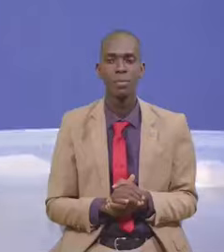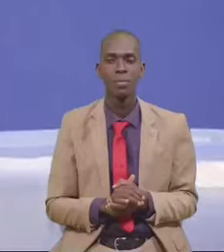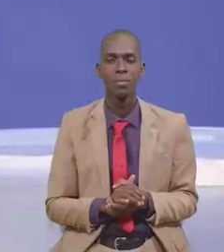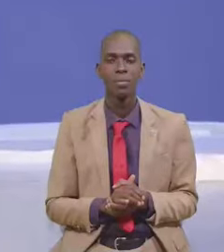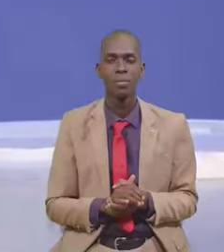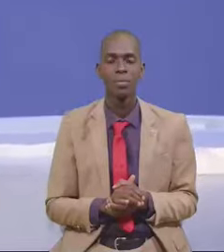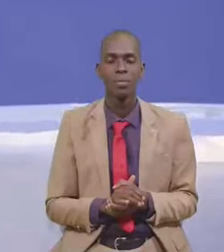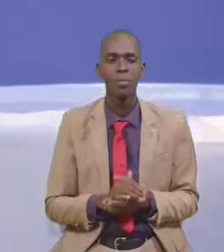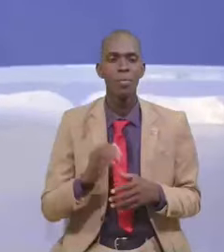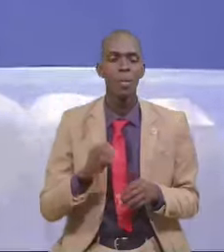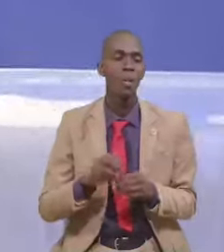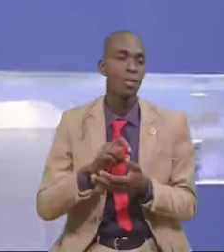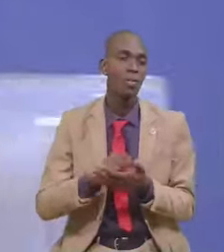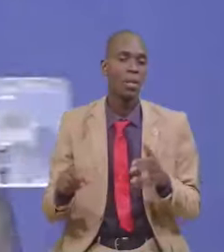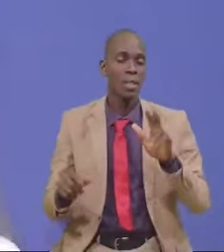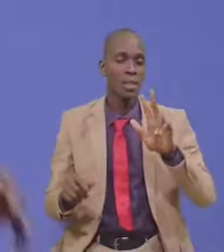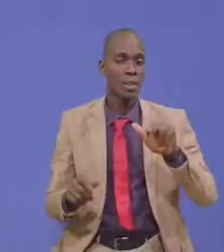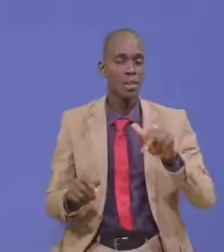Verset